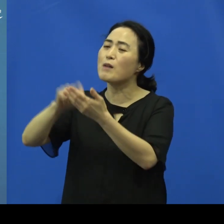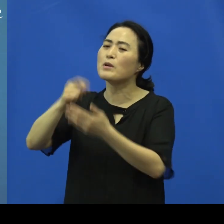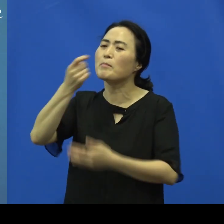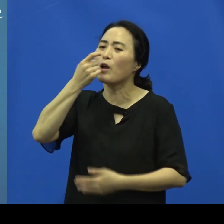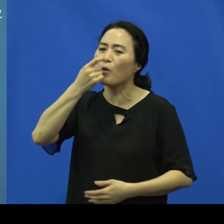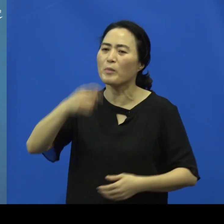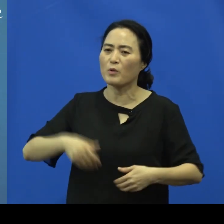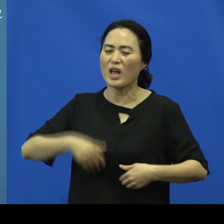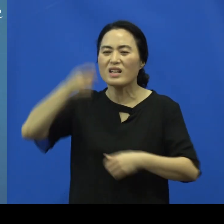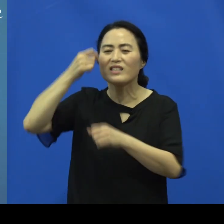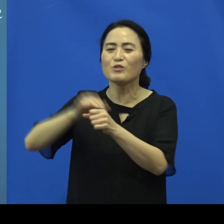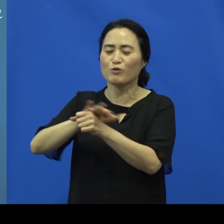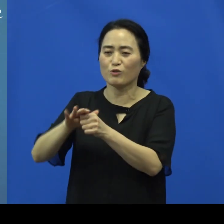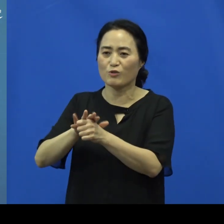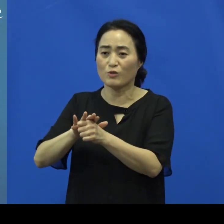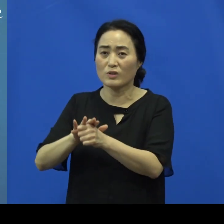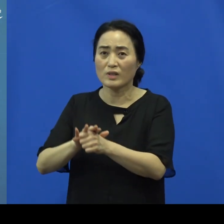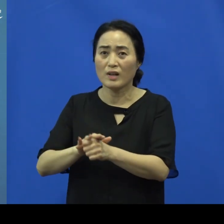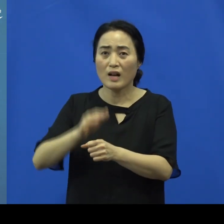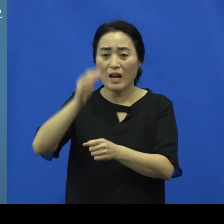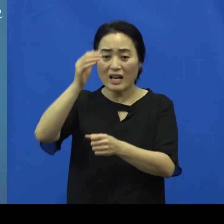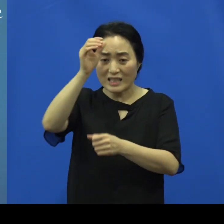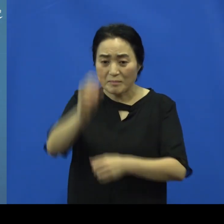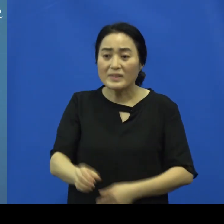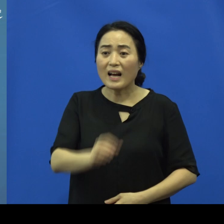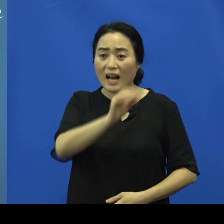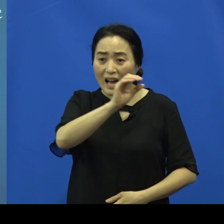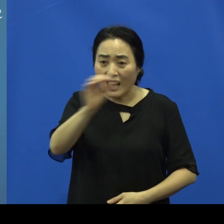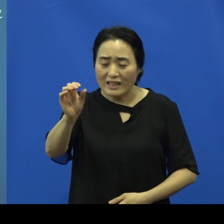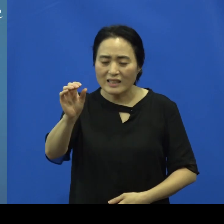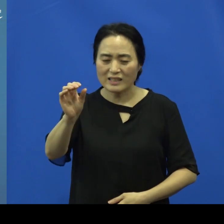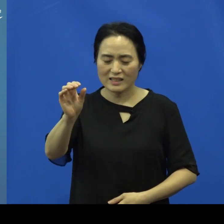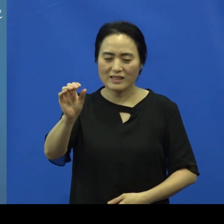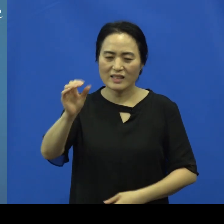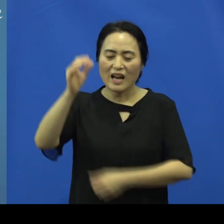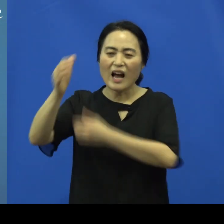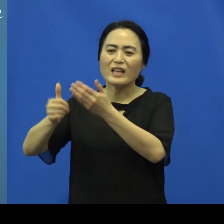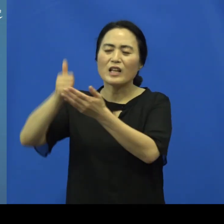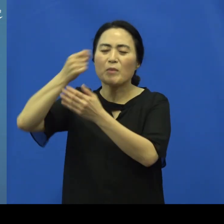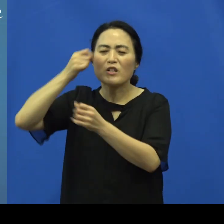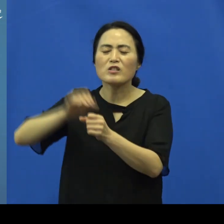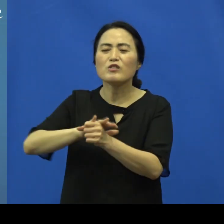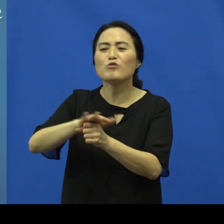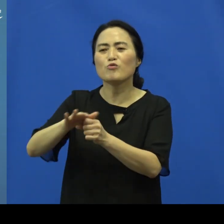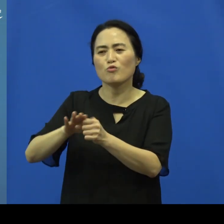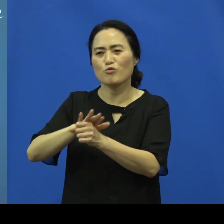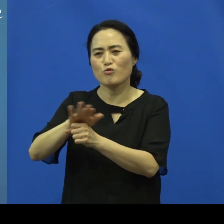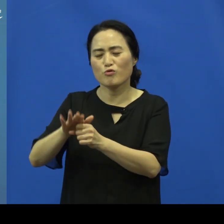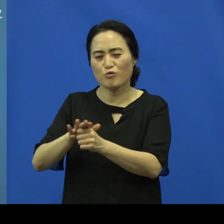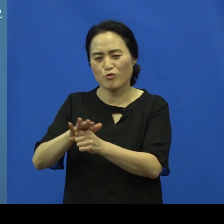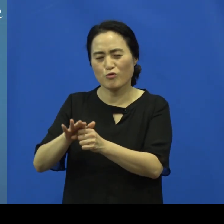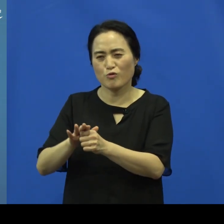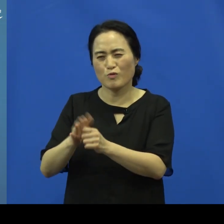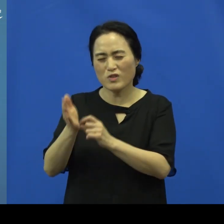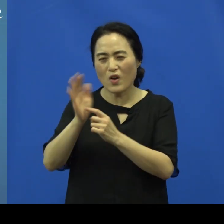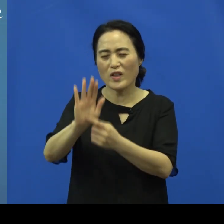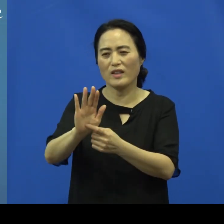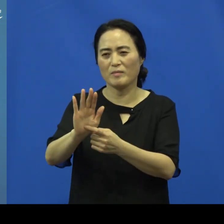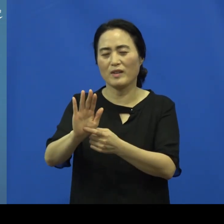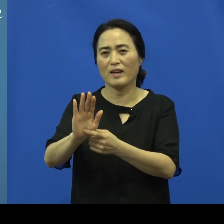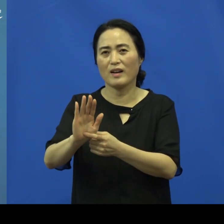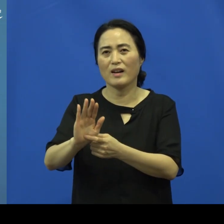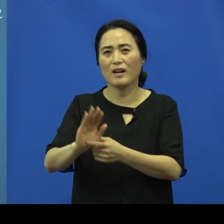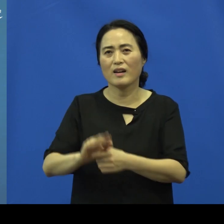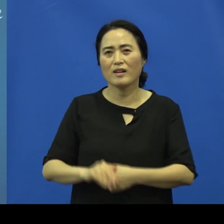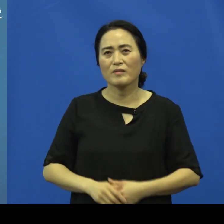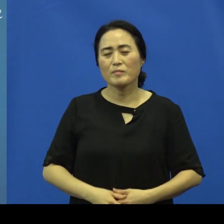어디에서 만났습니까? 십자가예요. 십자가는 하나님의 긍휼이 유감없이 드러난 것이에요. 하나님의 심장, 하나님의 그 모든